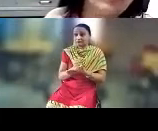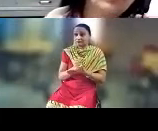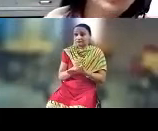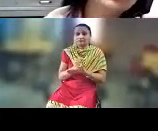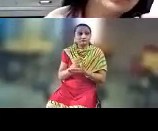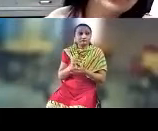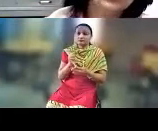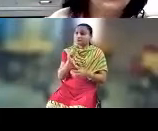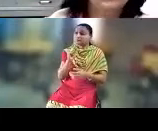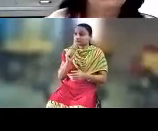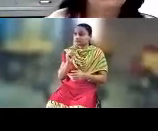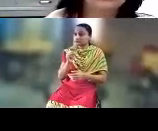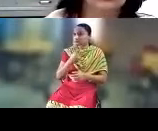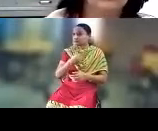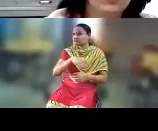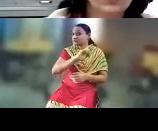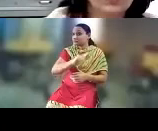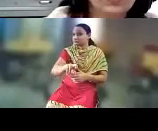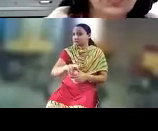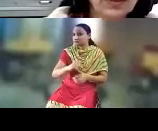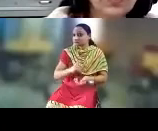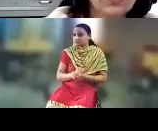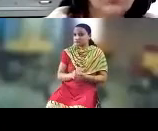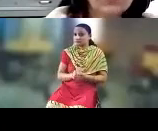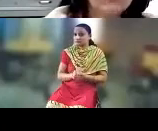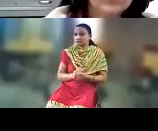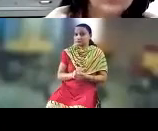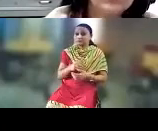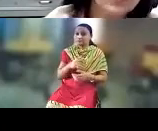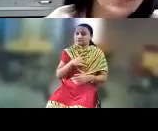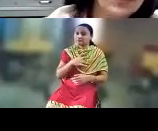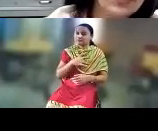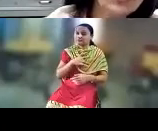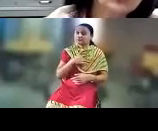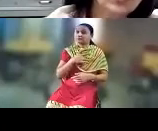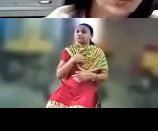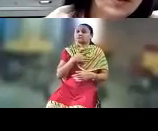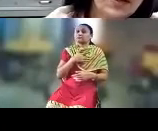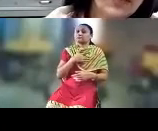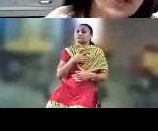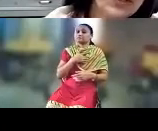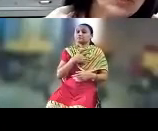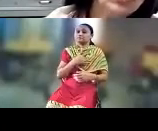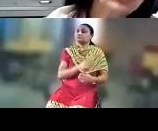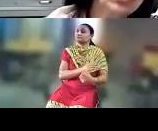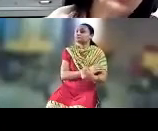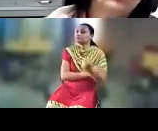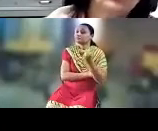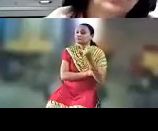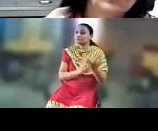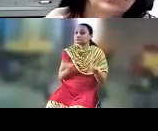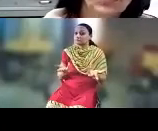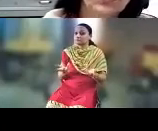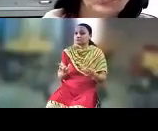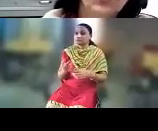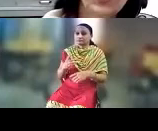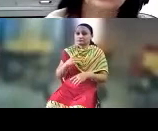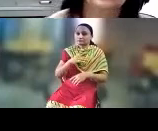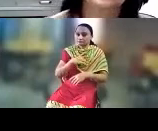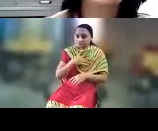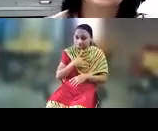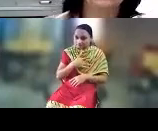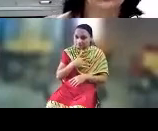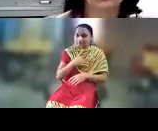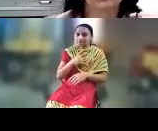सकें। तीसरा है इमोशनल, कि उनके फीलिंग्स, एटीट्यूड्स और आइडेंटिफिकेशन विद अ चाइल्ड दैट रिजल्ट इन